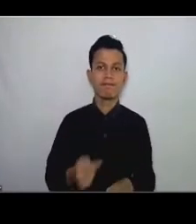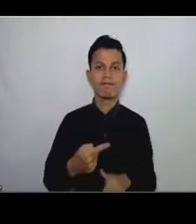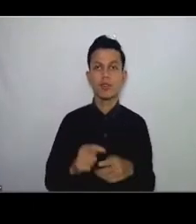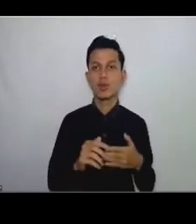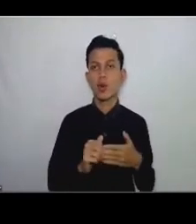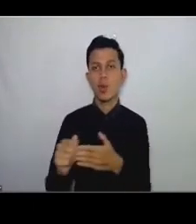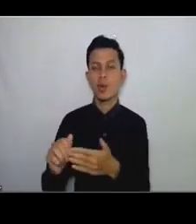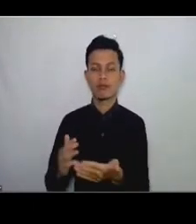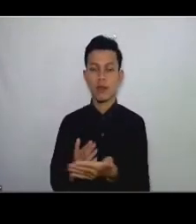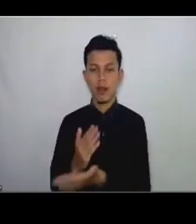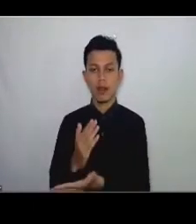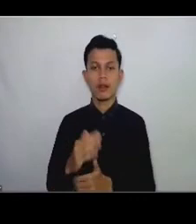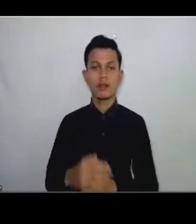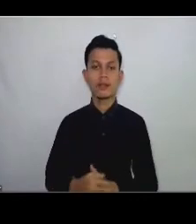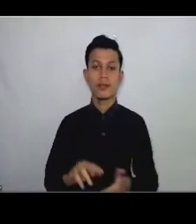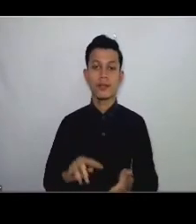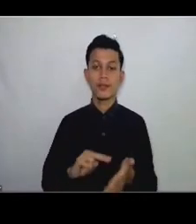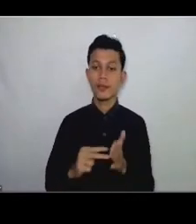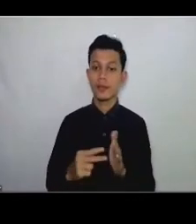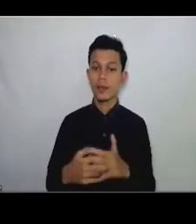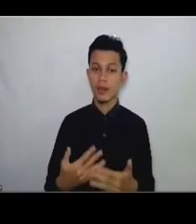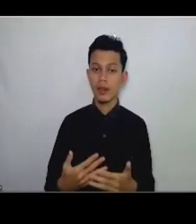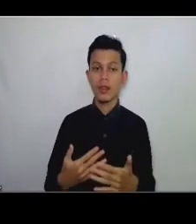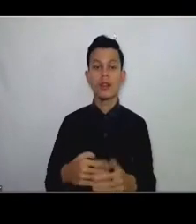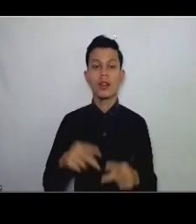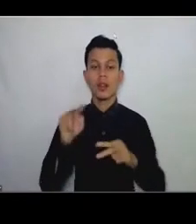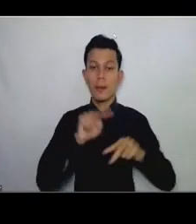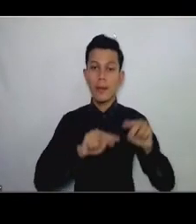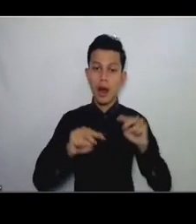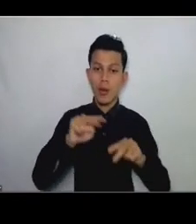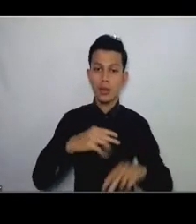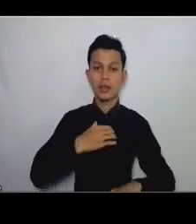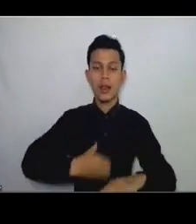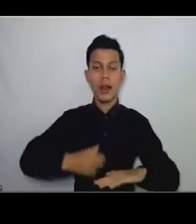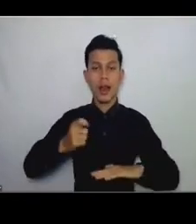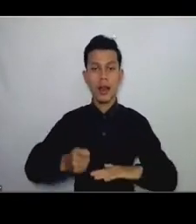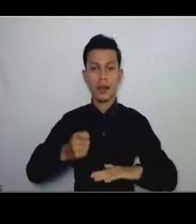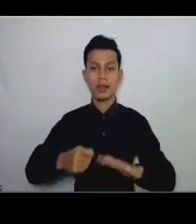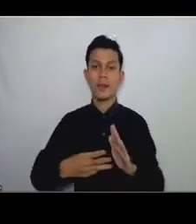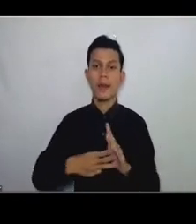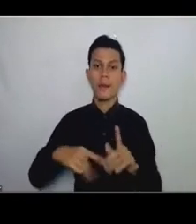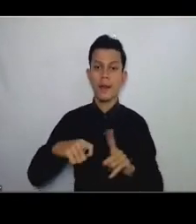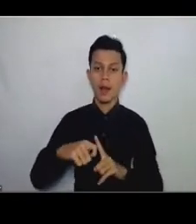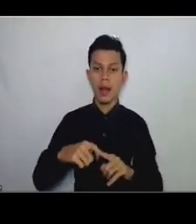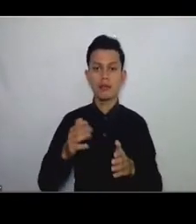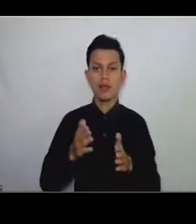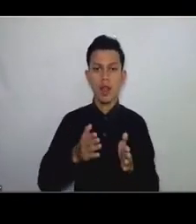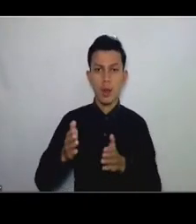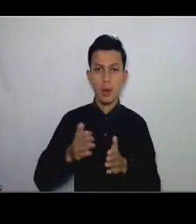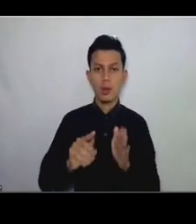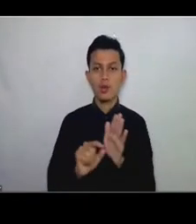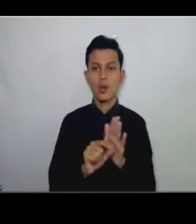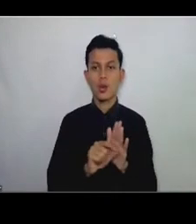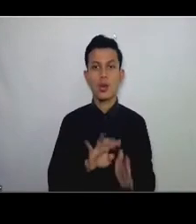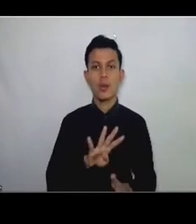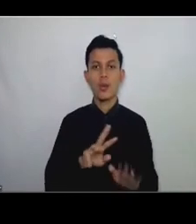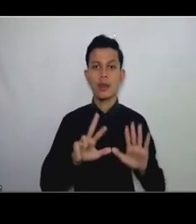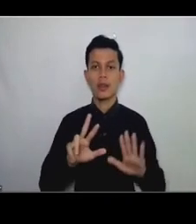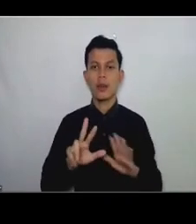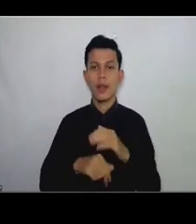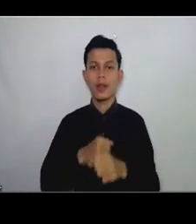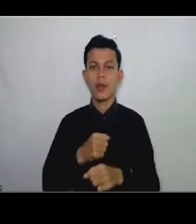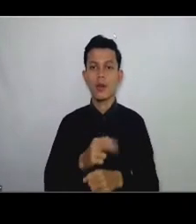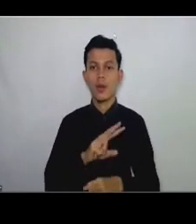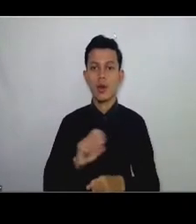konstitusi dengan demikian fungsi pengawas terapakim konstitusi sebagaimana diatur dalam undang-undang 48 2009